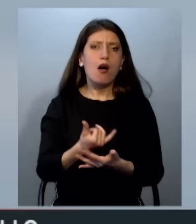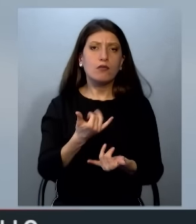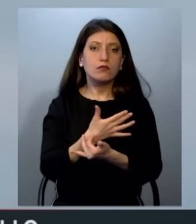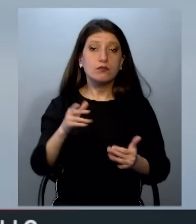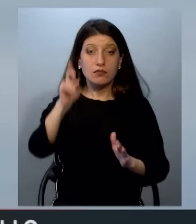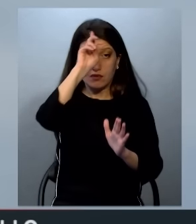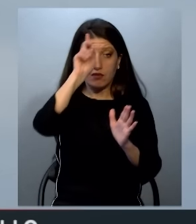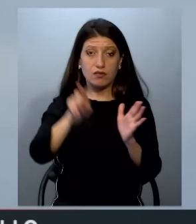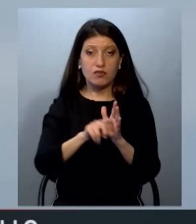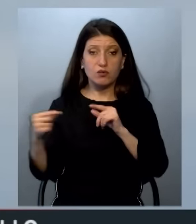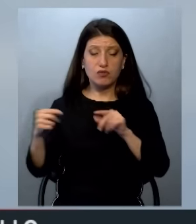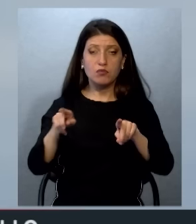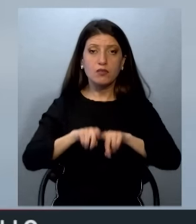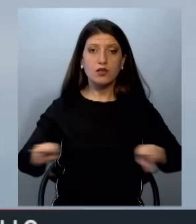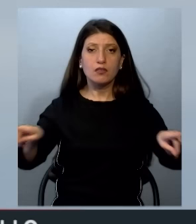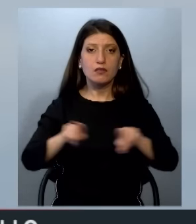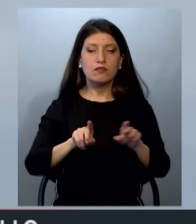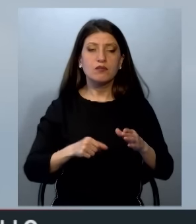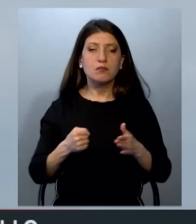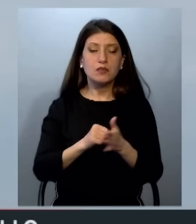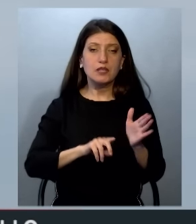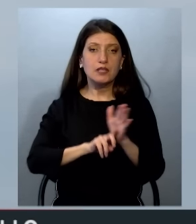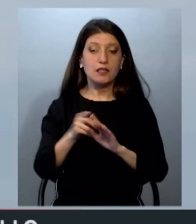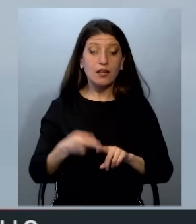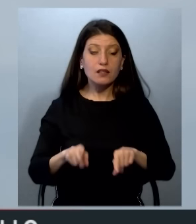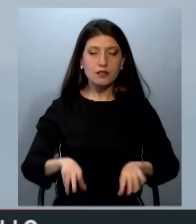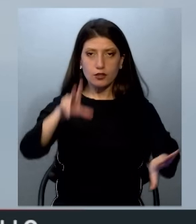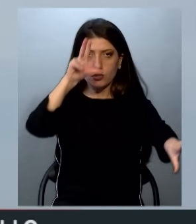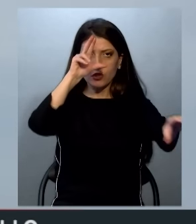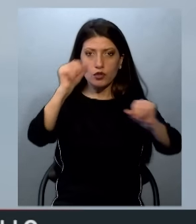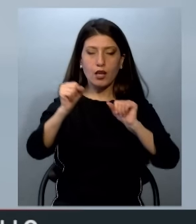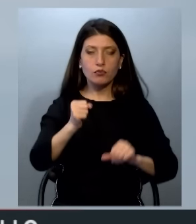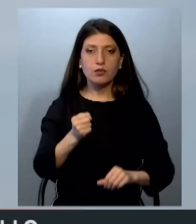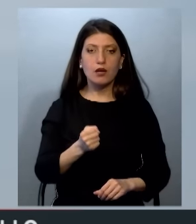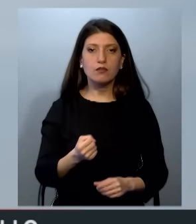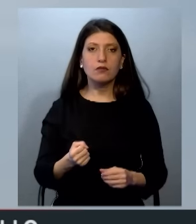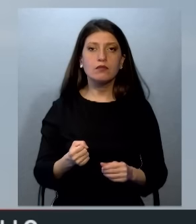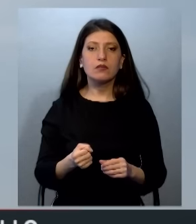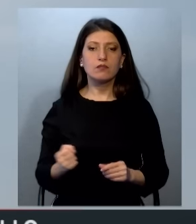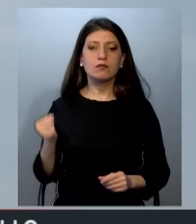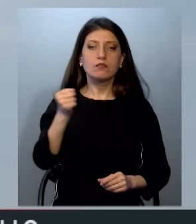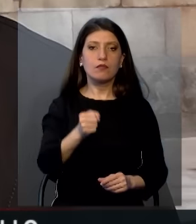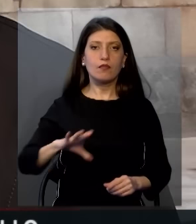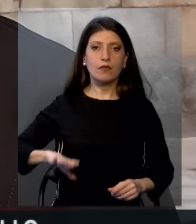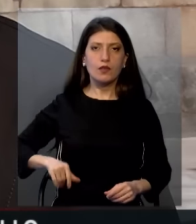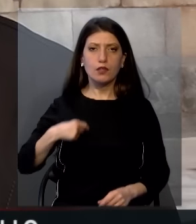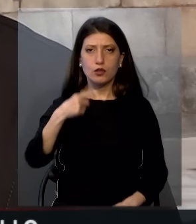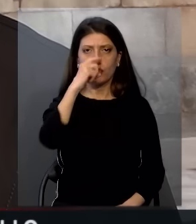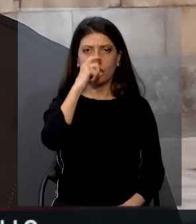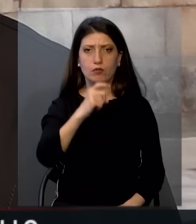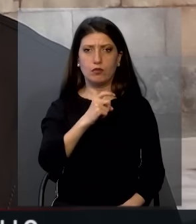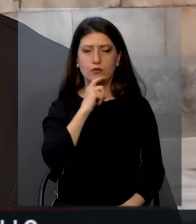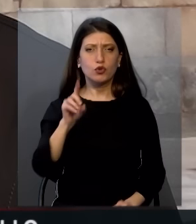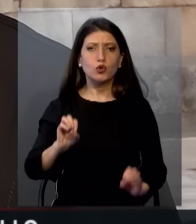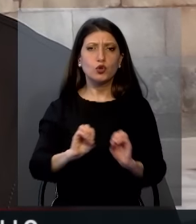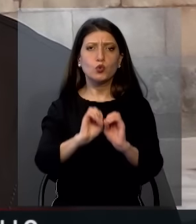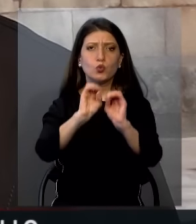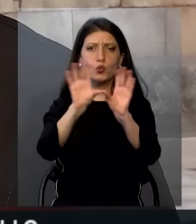դեմ ակցիաների շքերթը սկսվել է հենց այս իշխանության դիրքերը ամրապնդելուց հետո։ Ես չեմ հասկանում, բա նրանք ինչ սրբություն